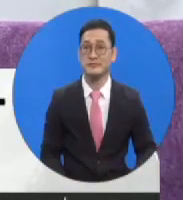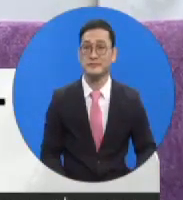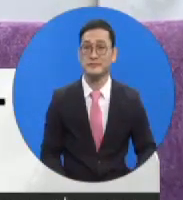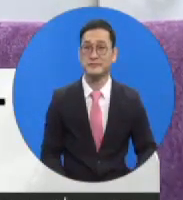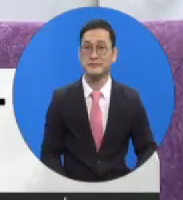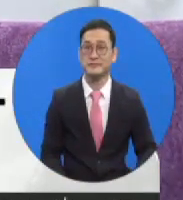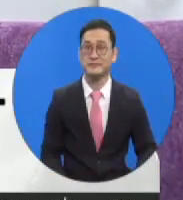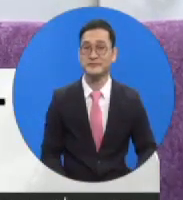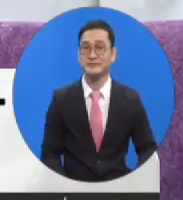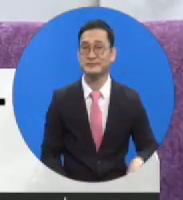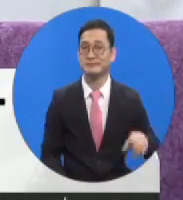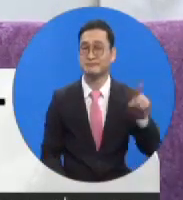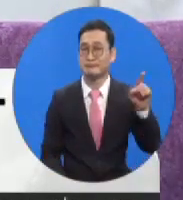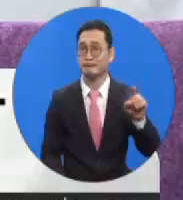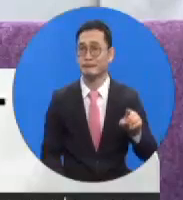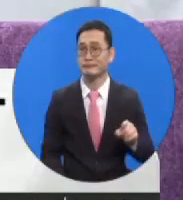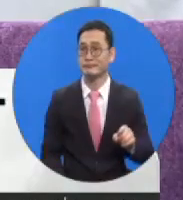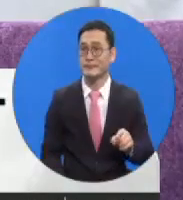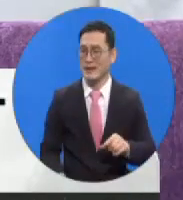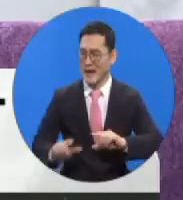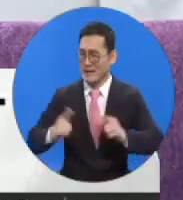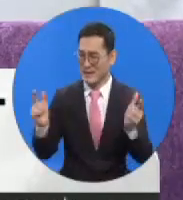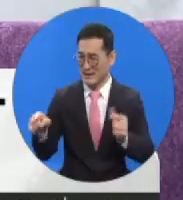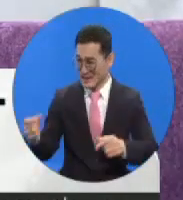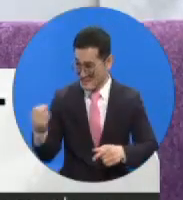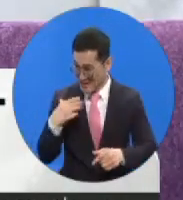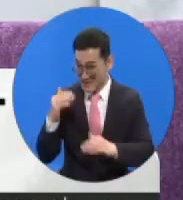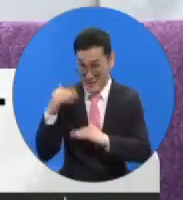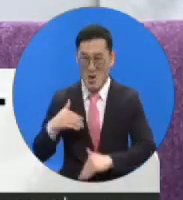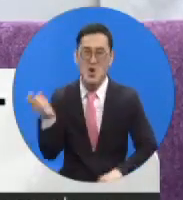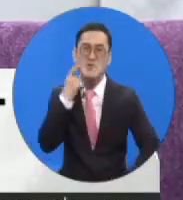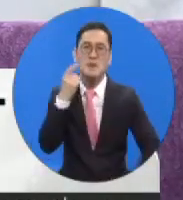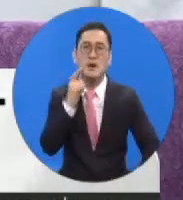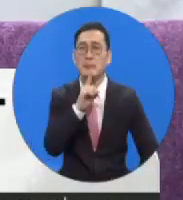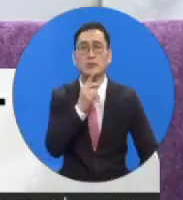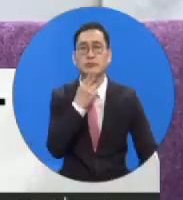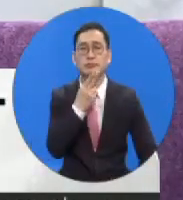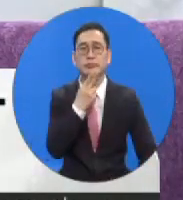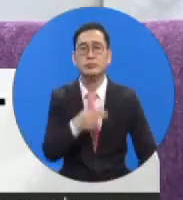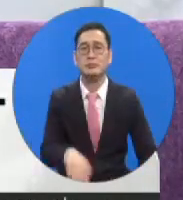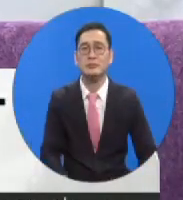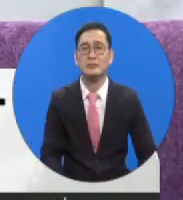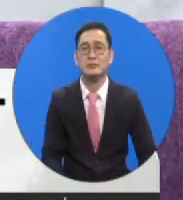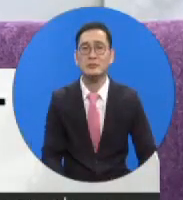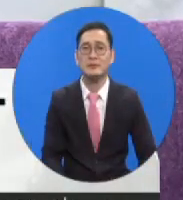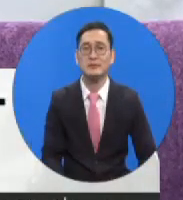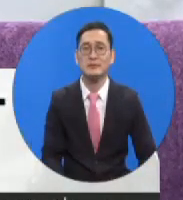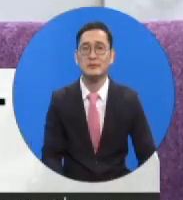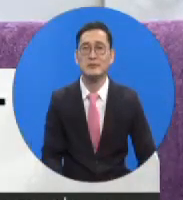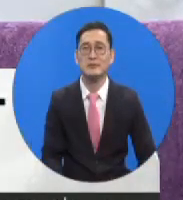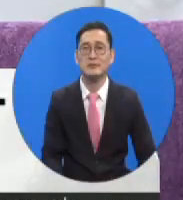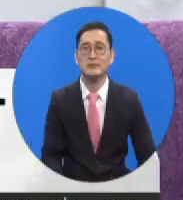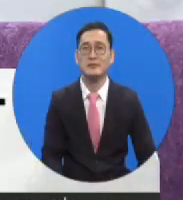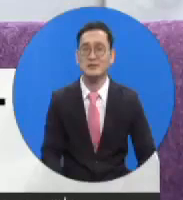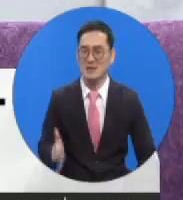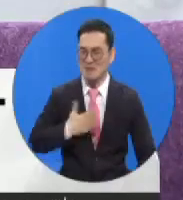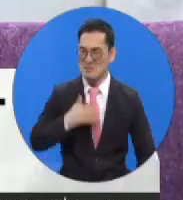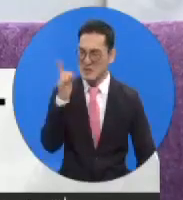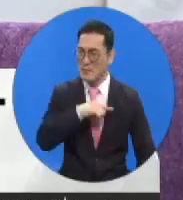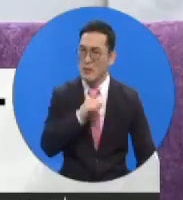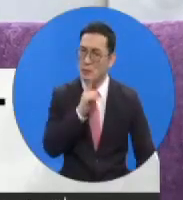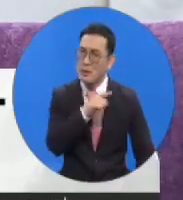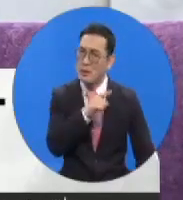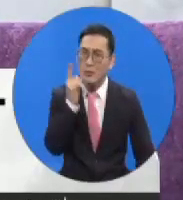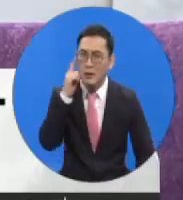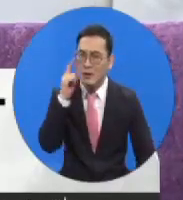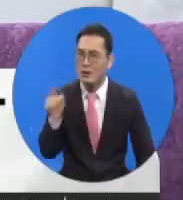뜻이잖아요. 그 나가라는 뜻을 직접적으로 할 것 같았으면은 이미 했겠죠. 예. 근데 지금 제가 청와대 속마음은 모르겠지만은 어쨌든 청와대가